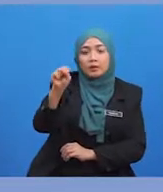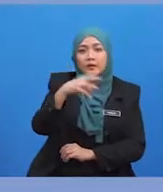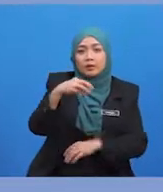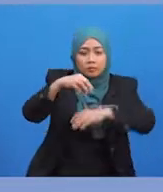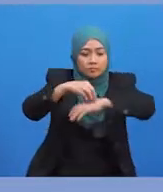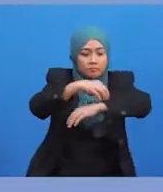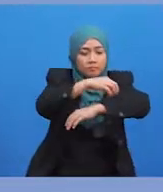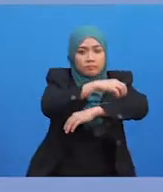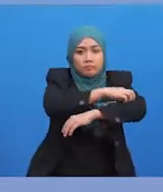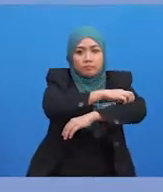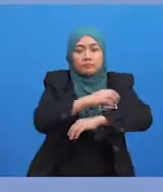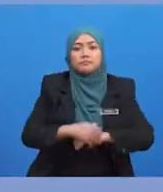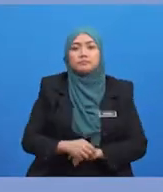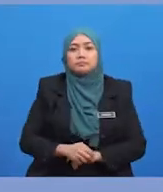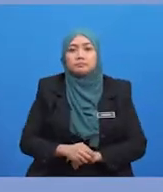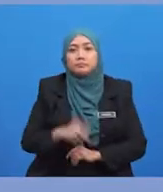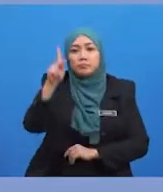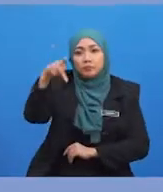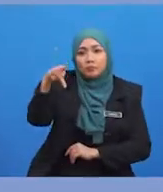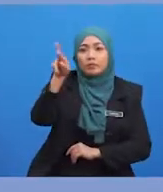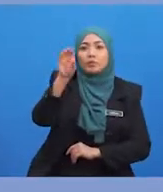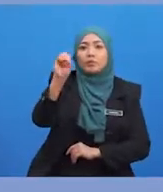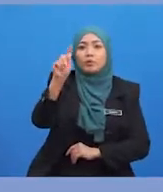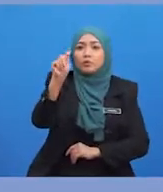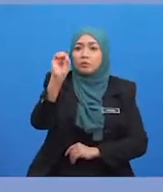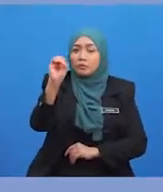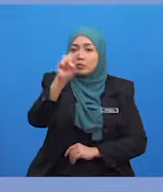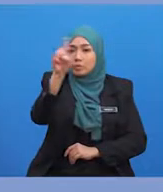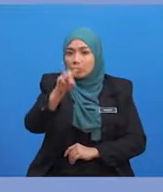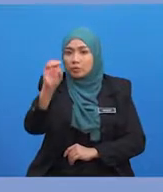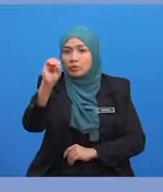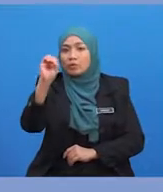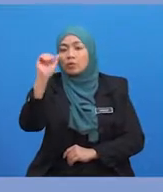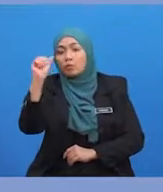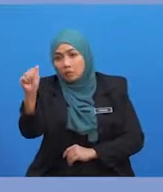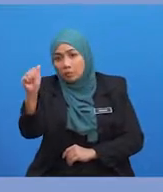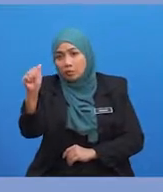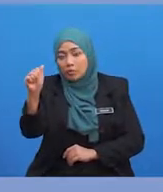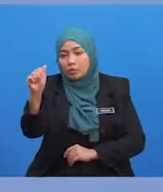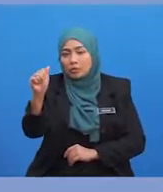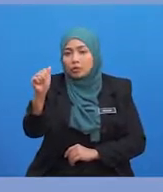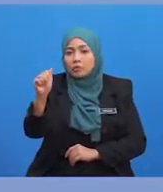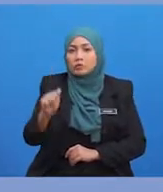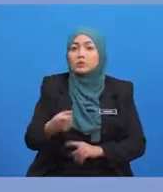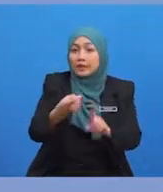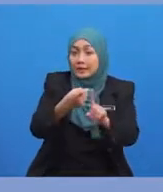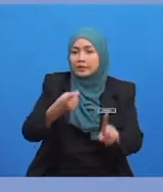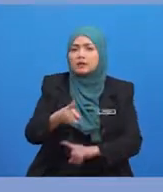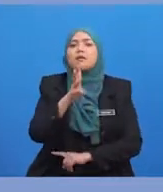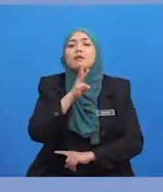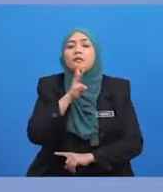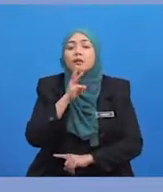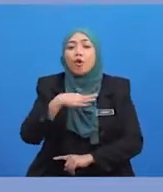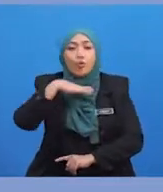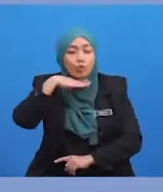campak. Protozoa pula membawa penyakit akibat dari air yang kotor,